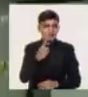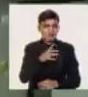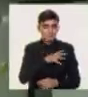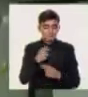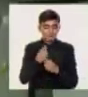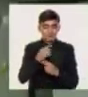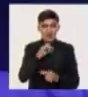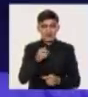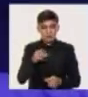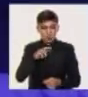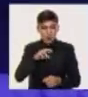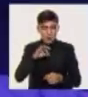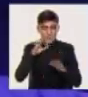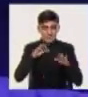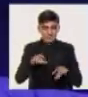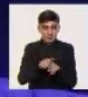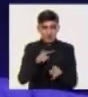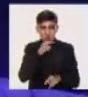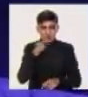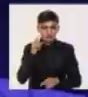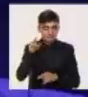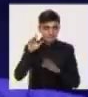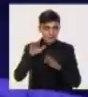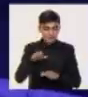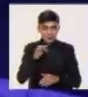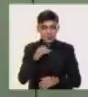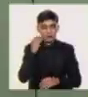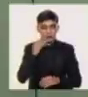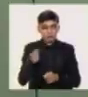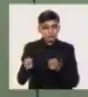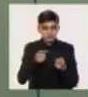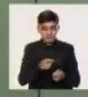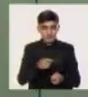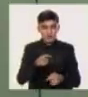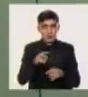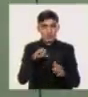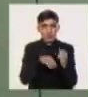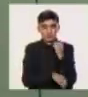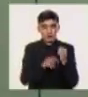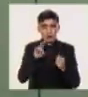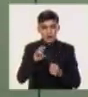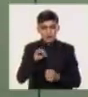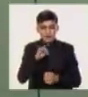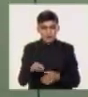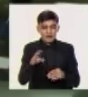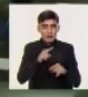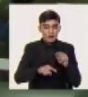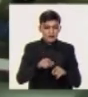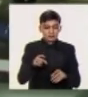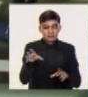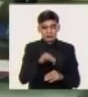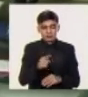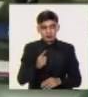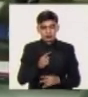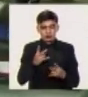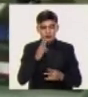радиотерапии на сервисном обслуживании в России. Оба аппарата привезут в Актобе только к концу ноября. А пациентам и их родным остается